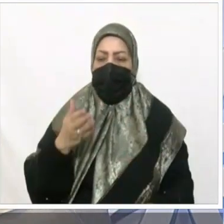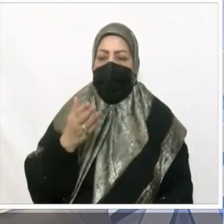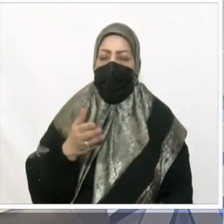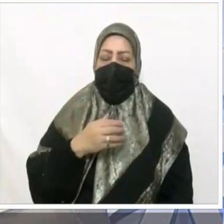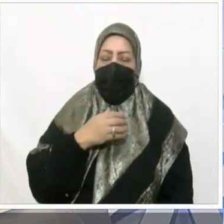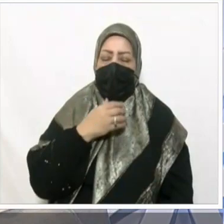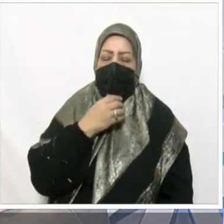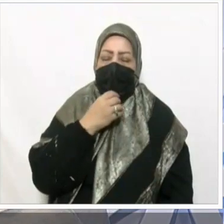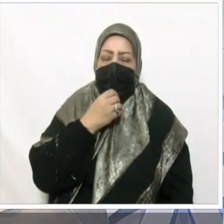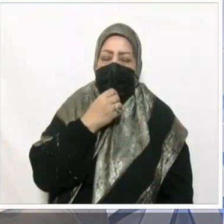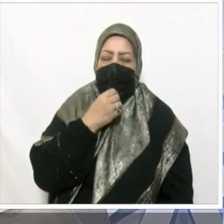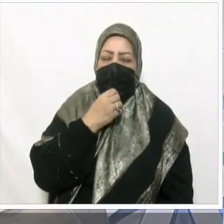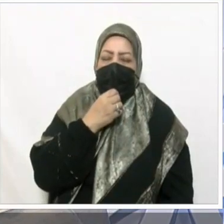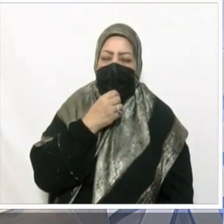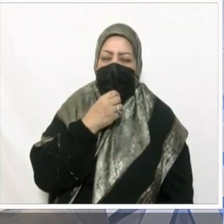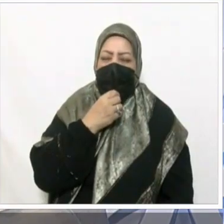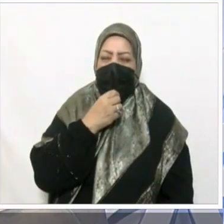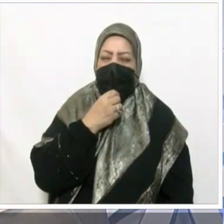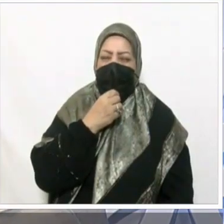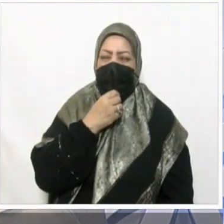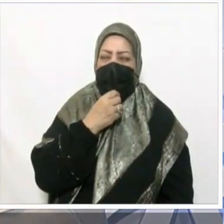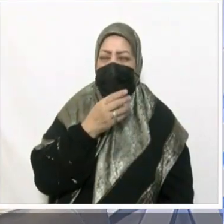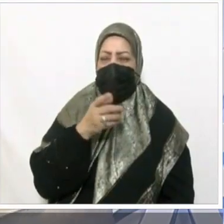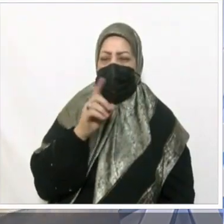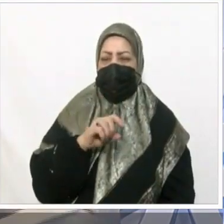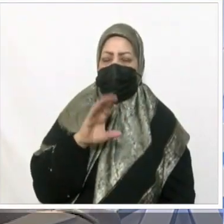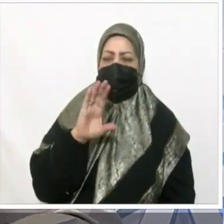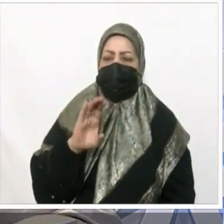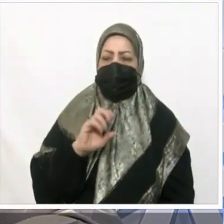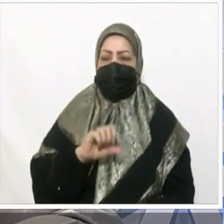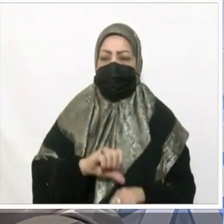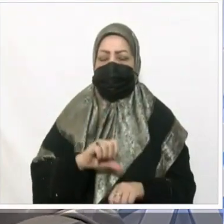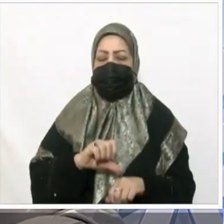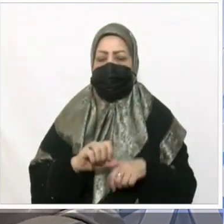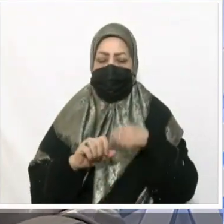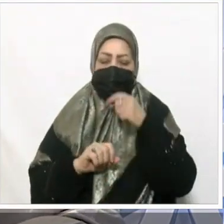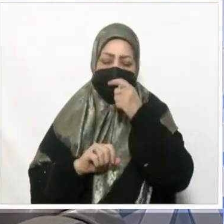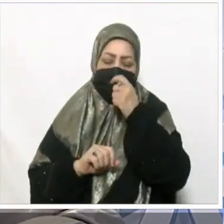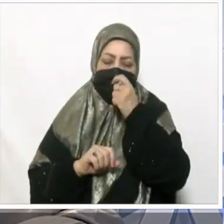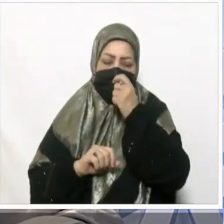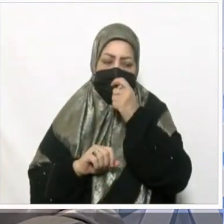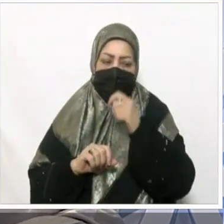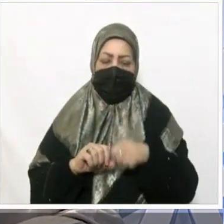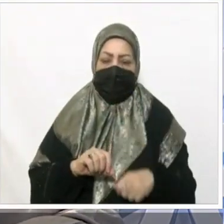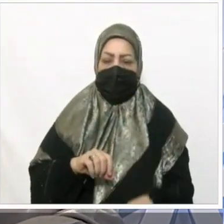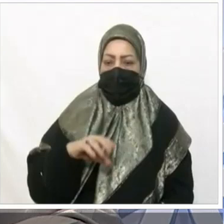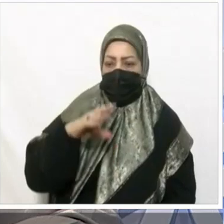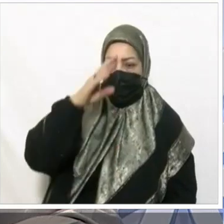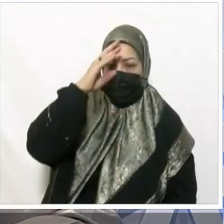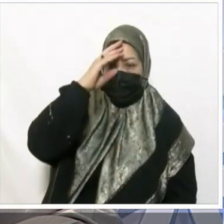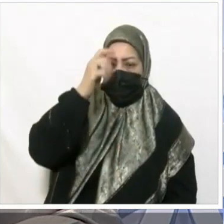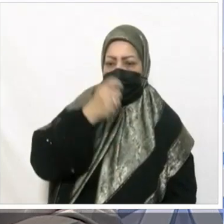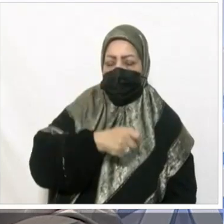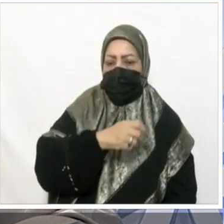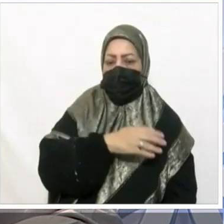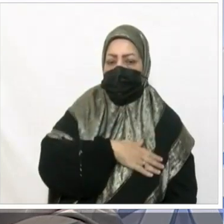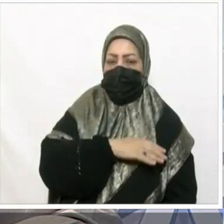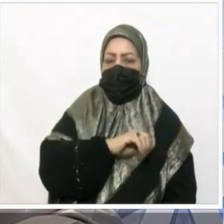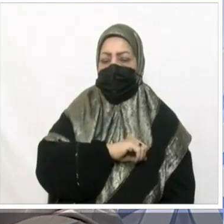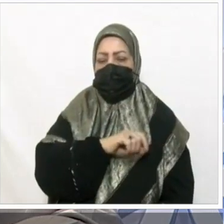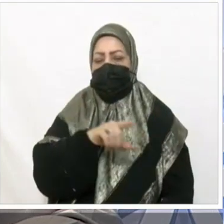بارك الله فيك جزاك الله خير واياكم ان شاء الله نعم لدي سؤال يا شيخ